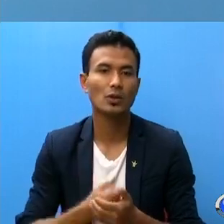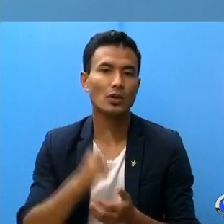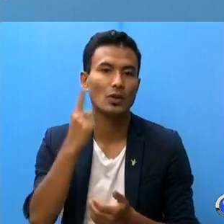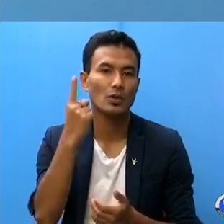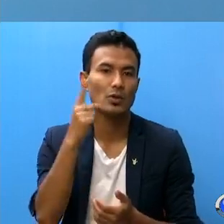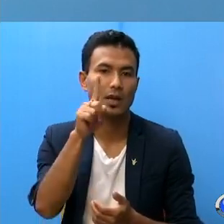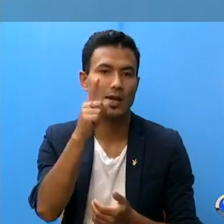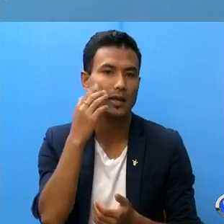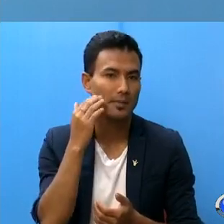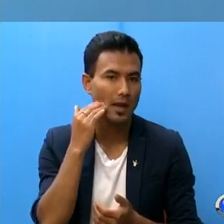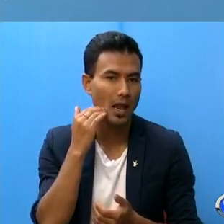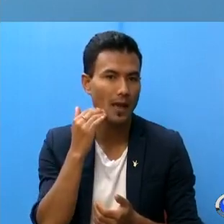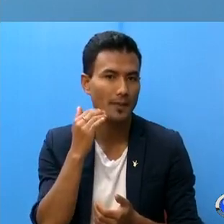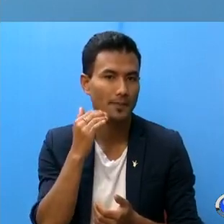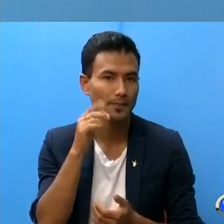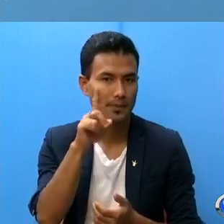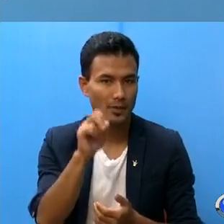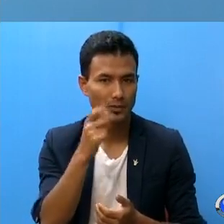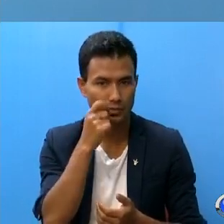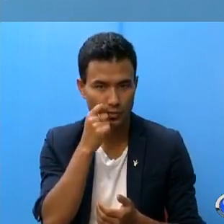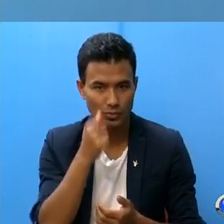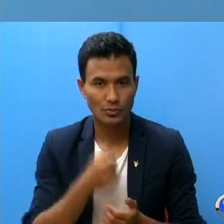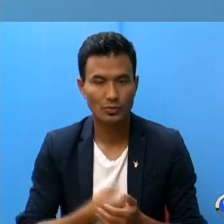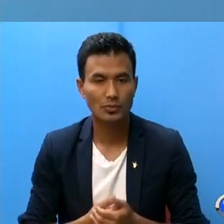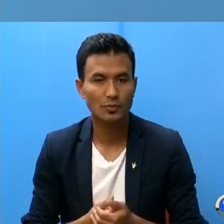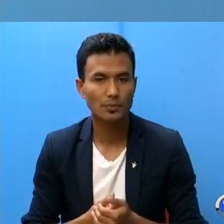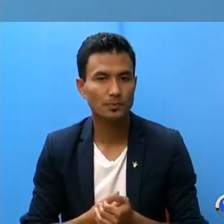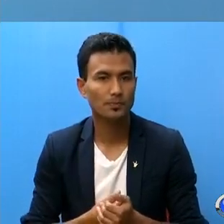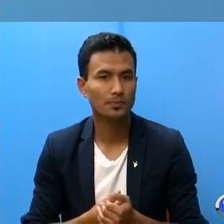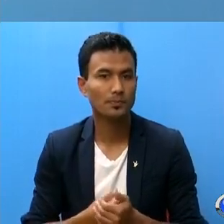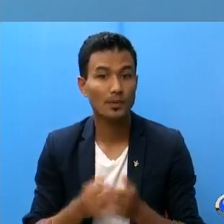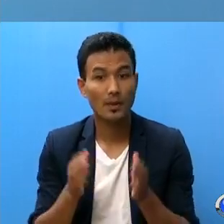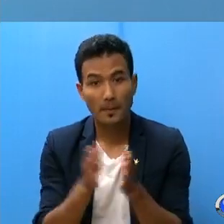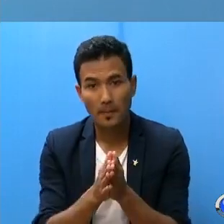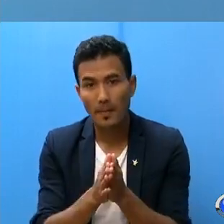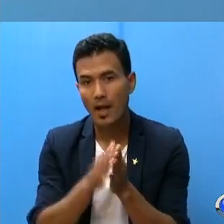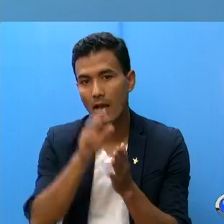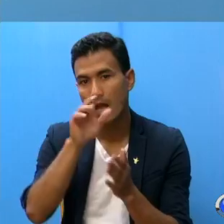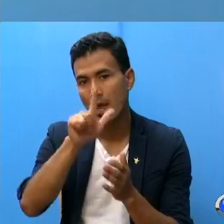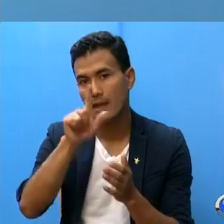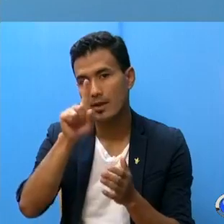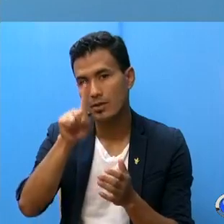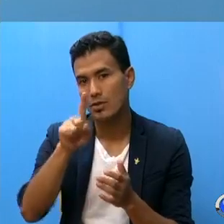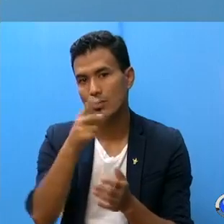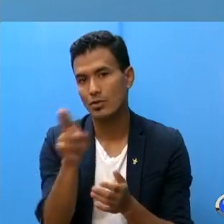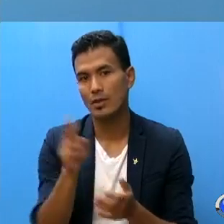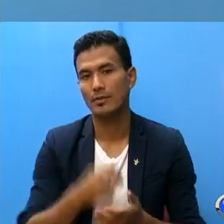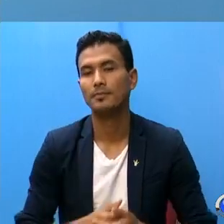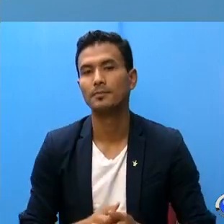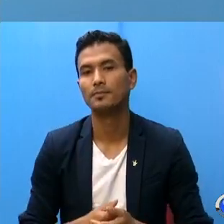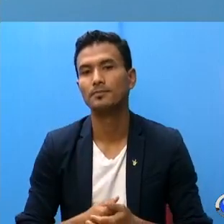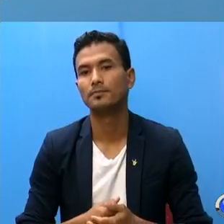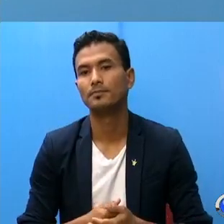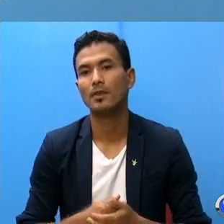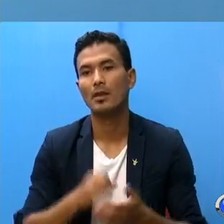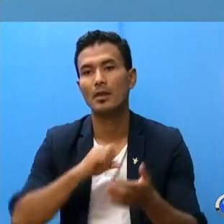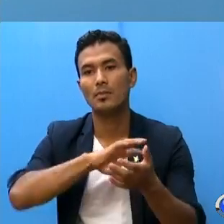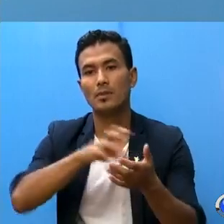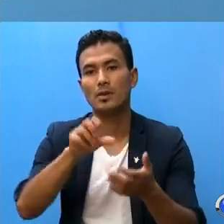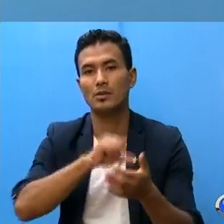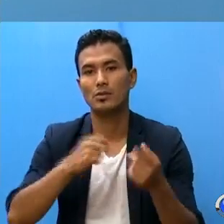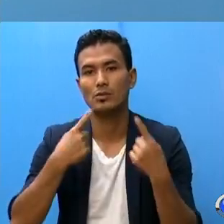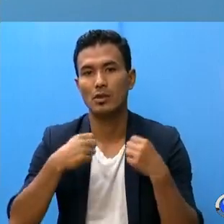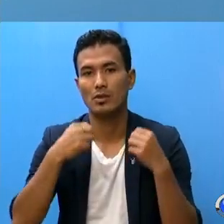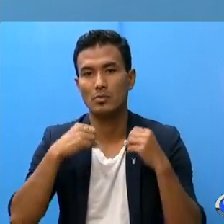गोर्खा को एक महिला रो दस पुरुष, गरी जम्मा एक अतर जना अनुञच, प्रादेशिक